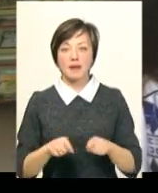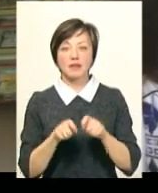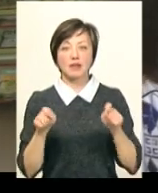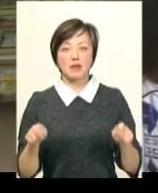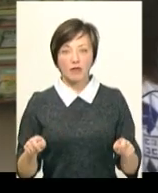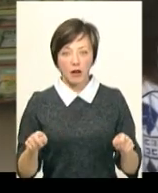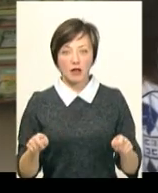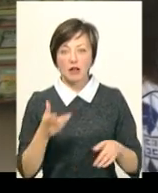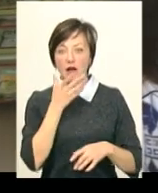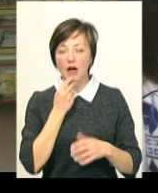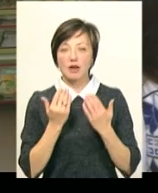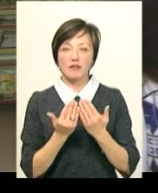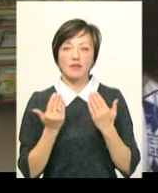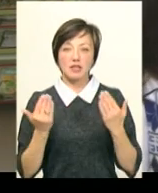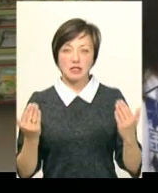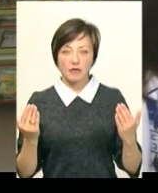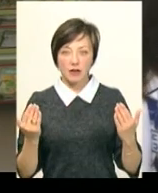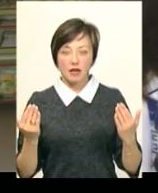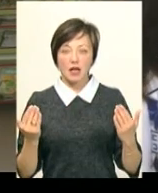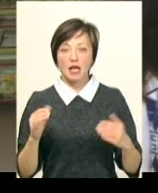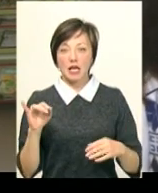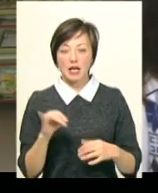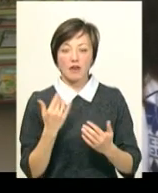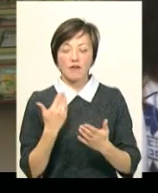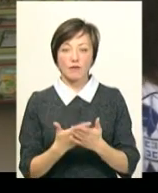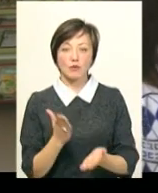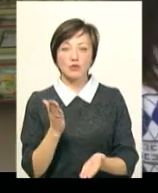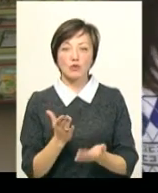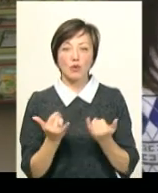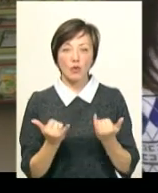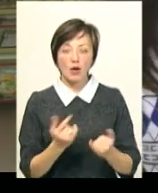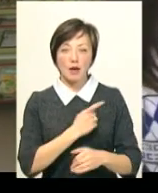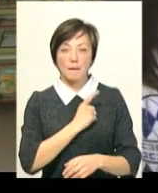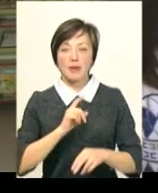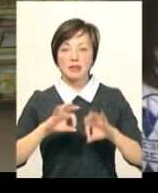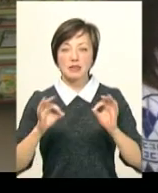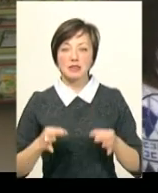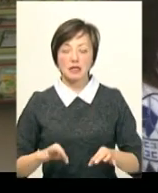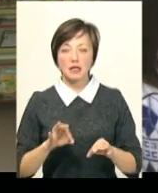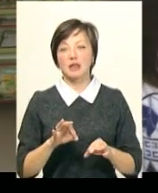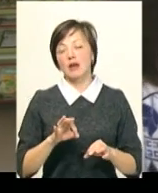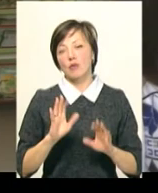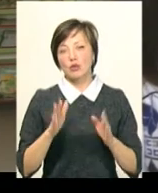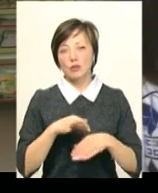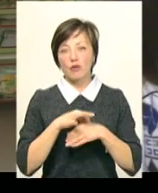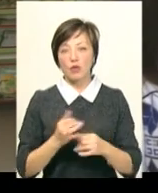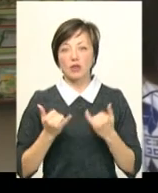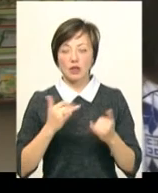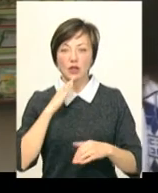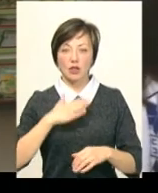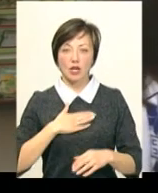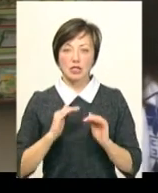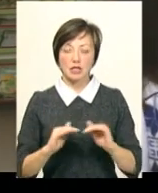ними гарні виставки картин. І ось сьогодні майстриня Срокотюк Людмила буде проводити для наших